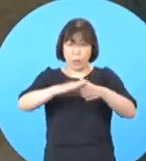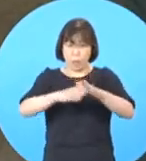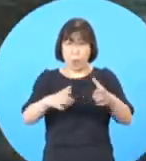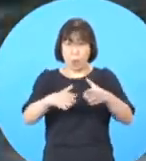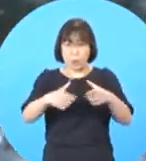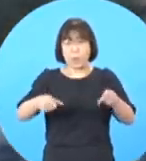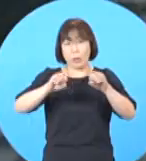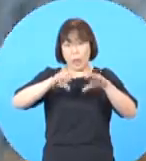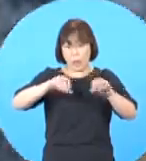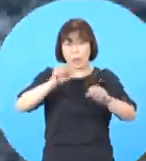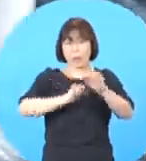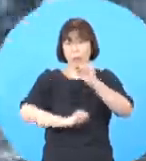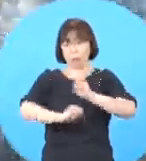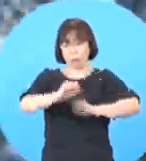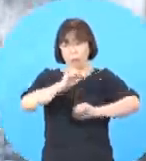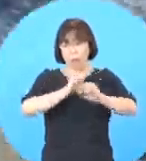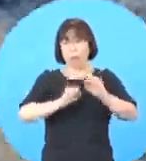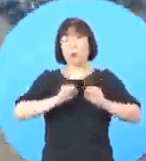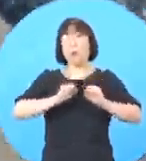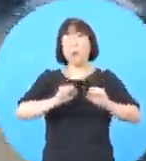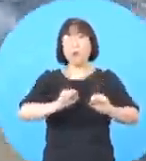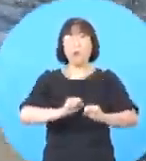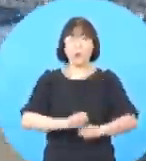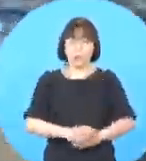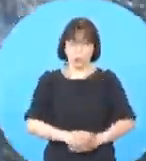信する取り組みが行われています。